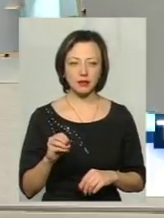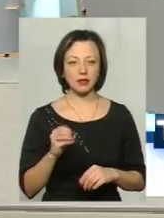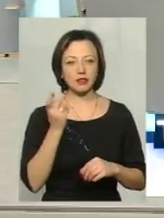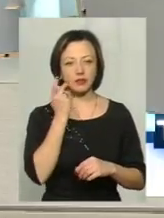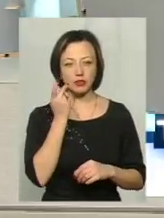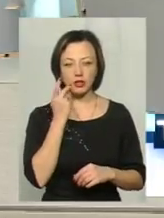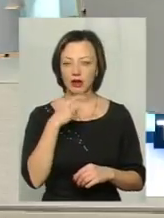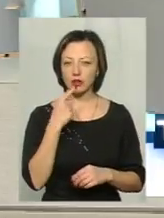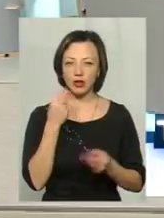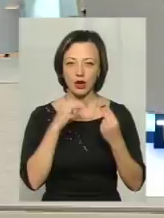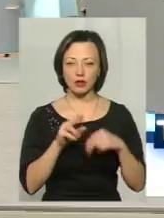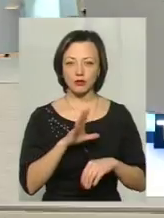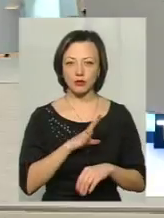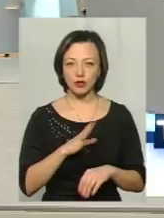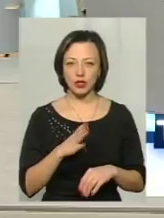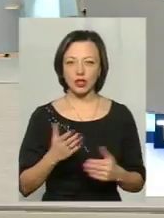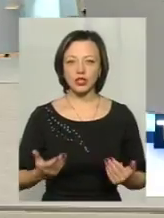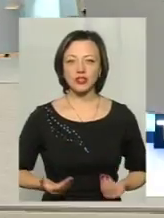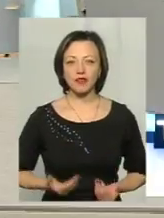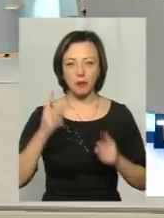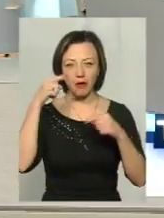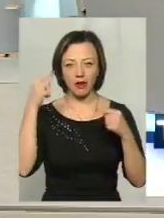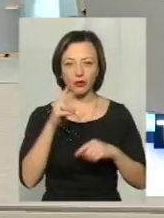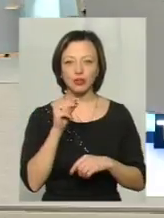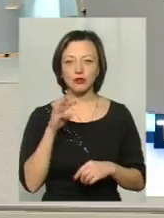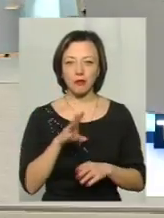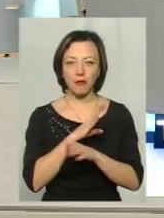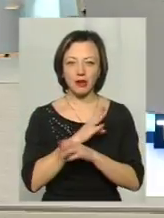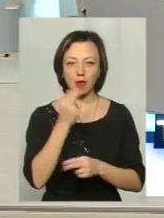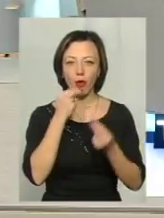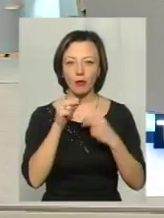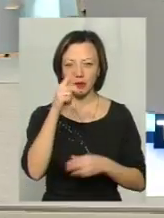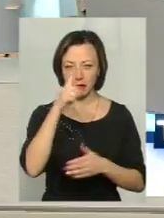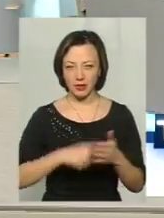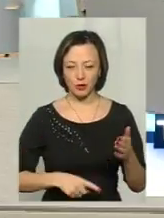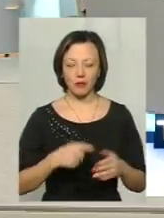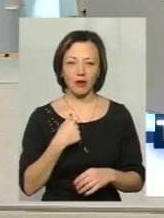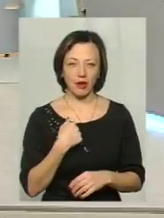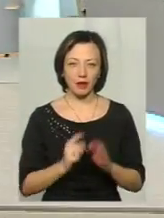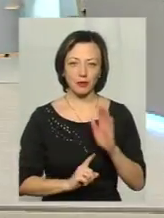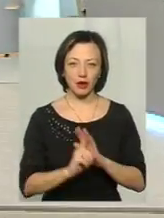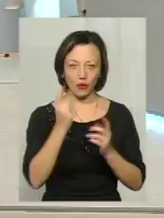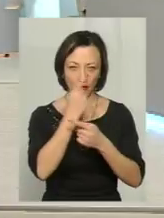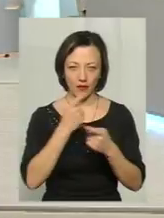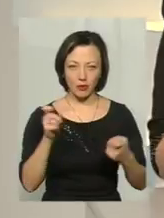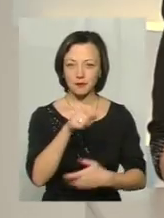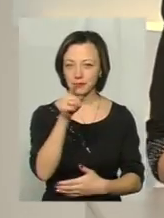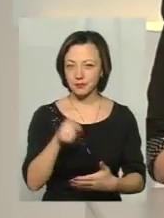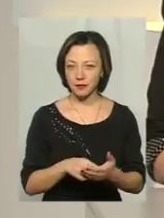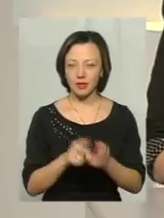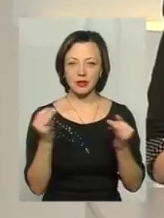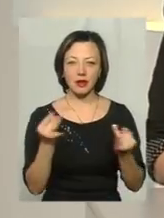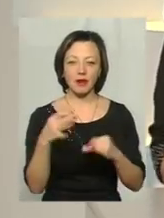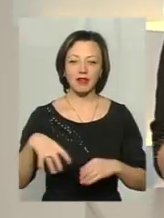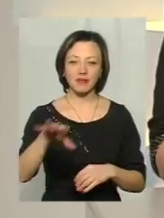кажуть, краще бути живим параноїком, ніж мертвим оптимістом. Тому я на початку ефіру задаю перше питання, яке цікавить